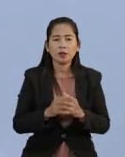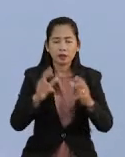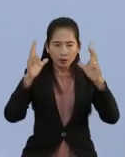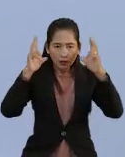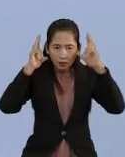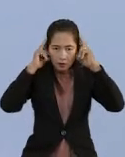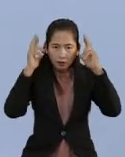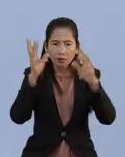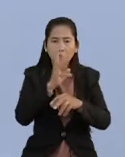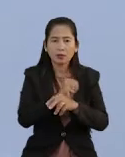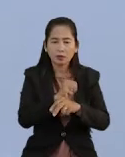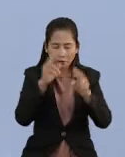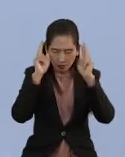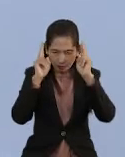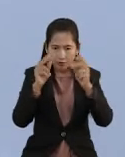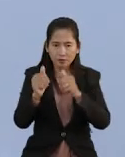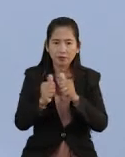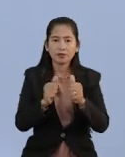DTV ប៉ុស្តិ៍លេខ22